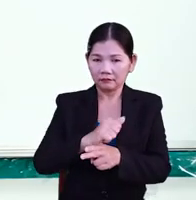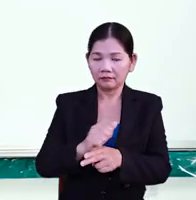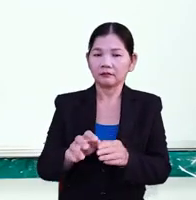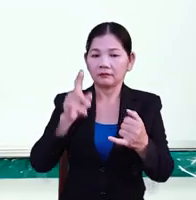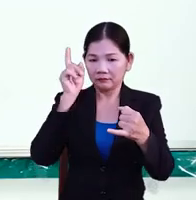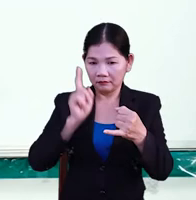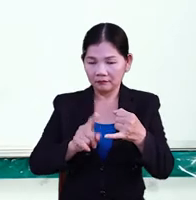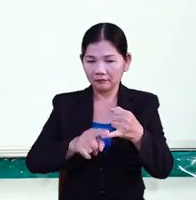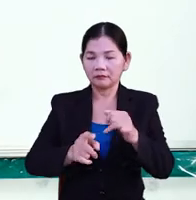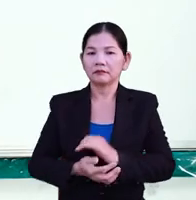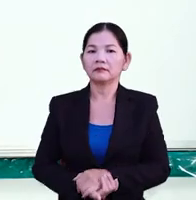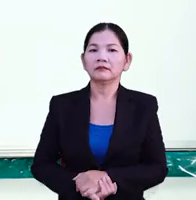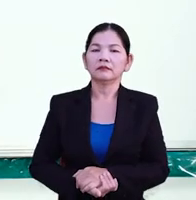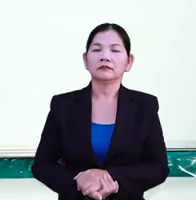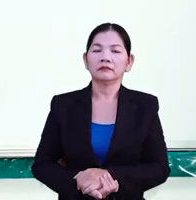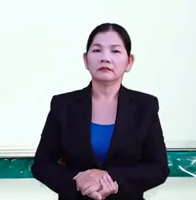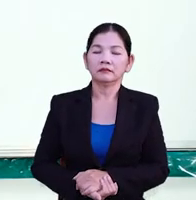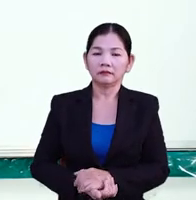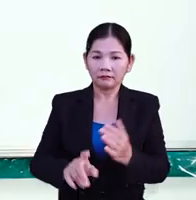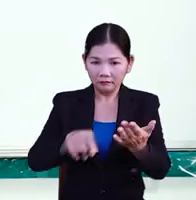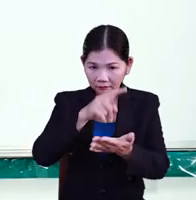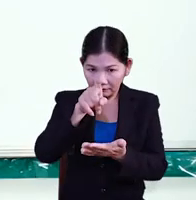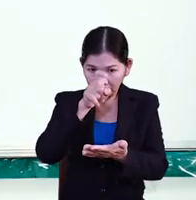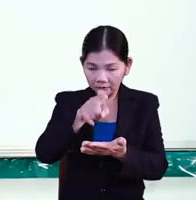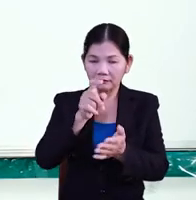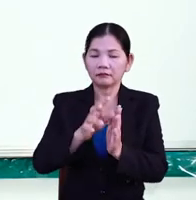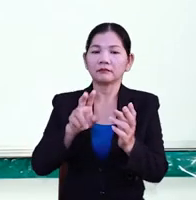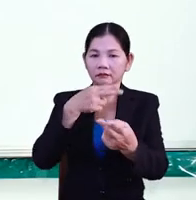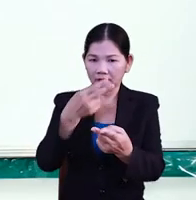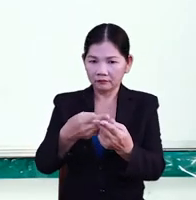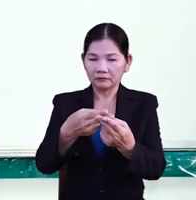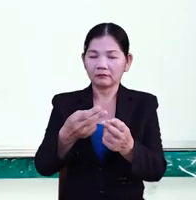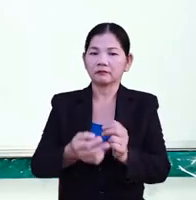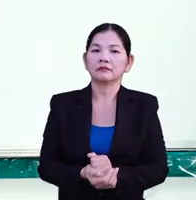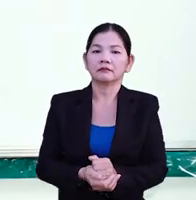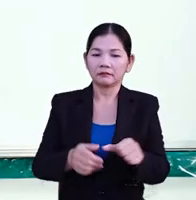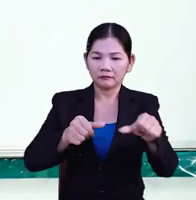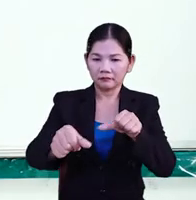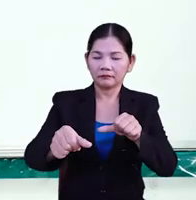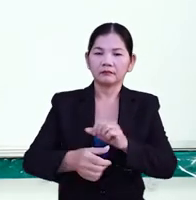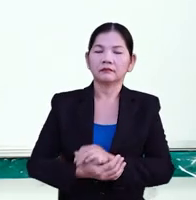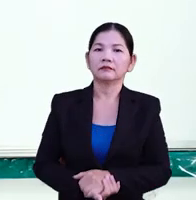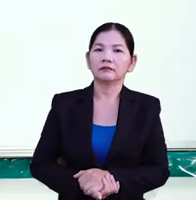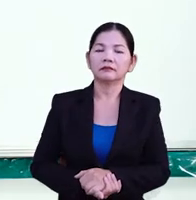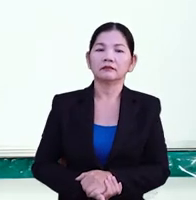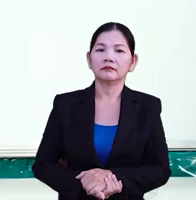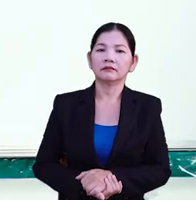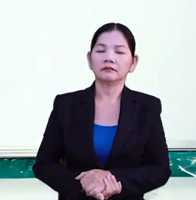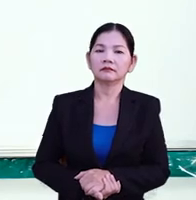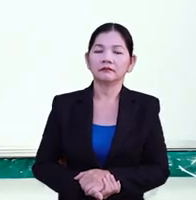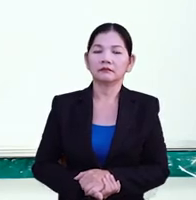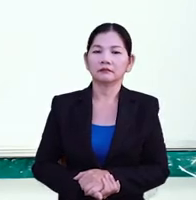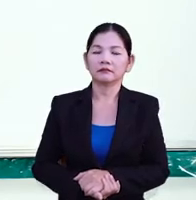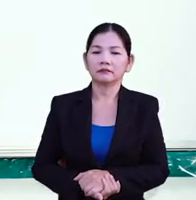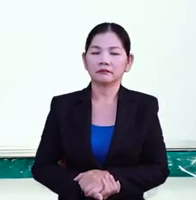ងក្រោយចាកូនកូនចូលរួមឆ្លើយបន្តទៀតណាកូនណាចា